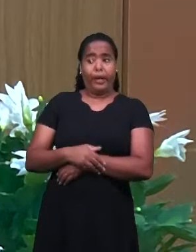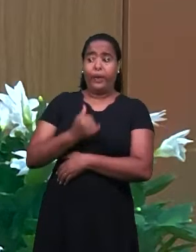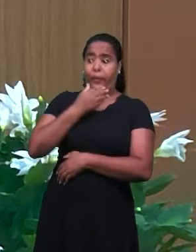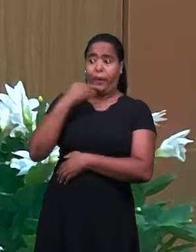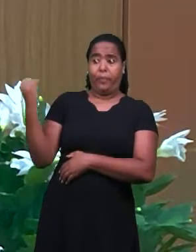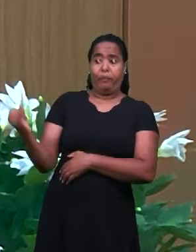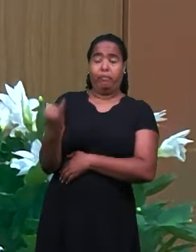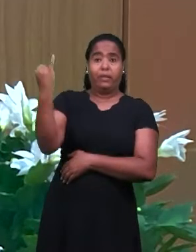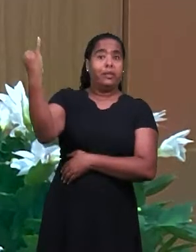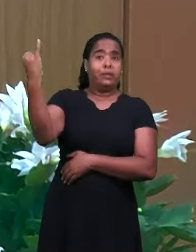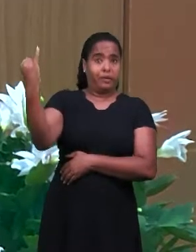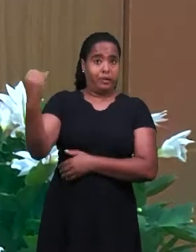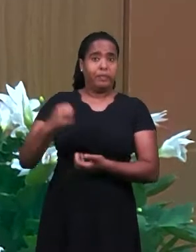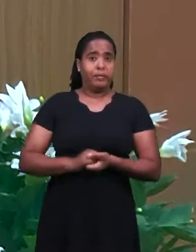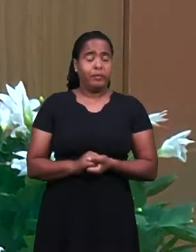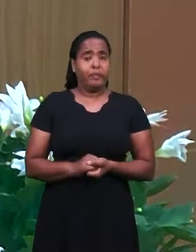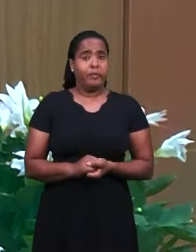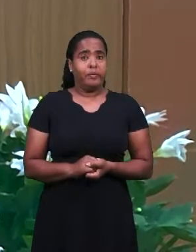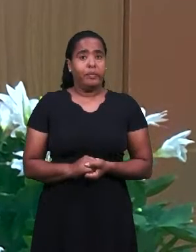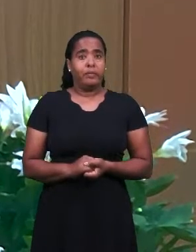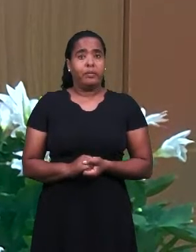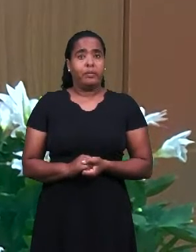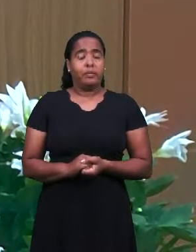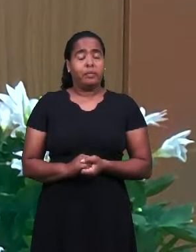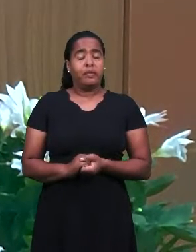этот важный человек,